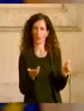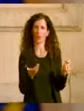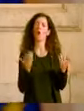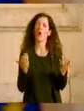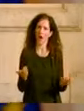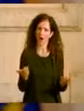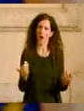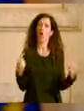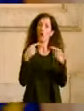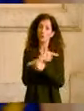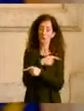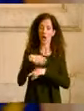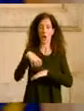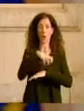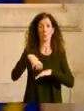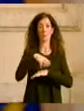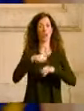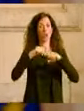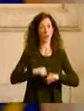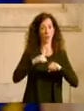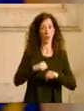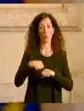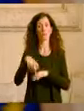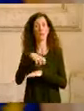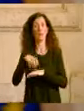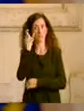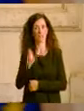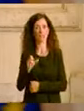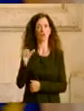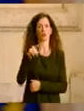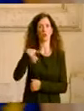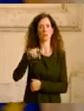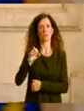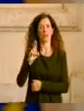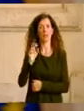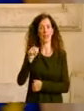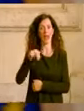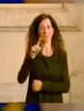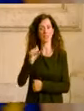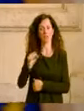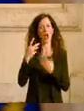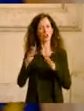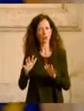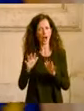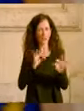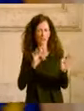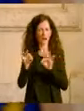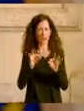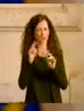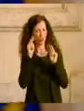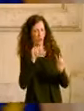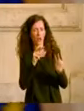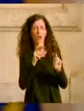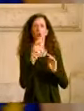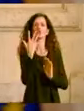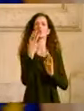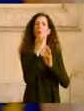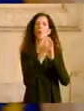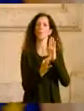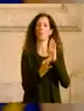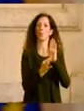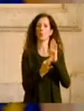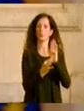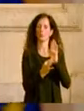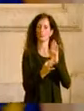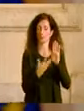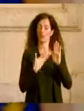Ministero della Salute e il Ministro Speranza hanno elaborato una strategia in 5 punti e quella che, il punto che lei ha menzionato è